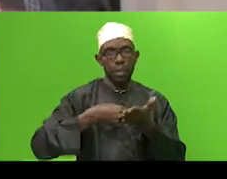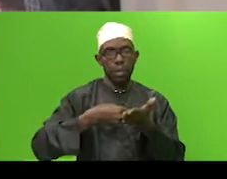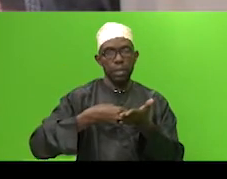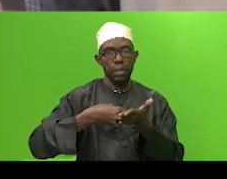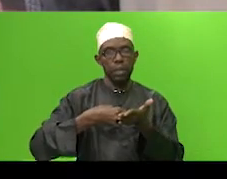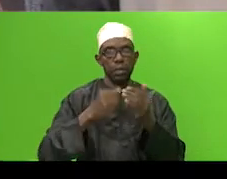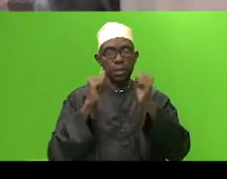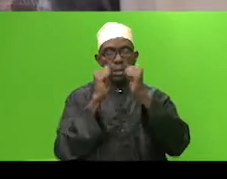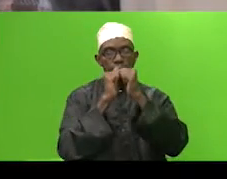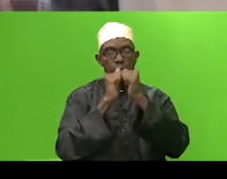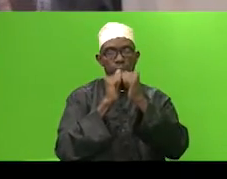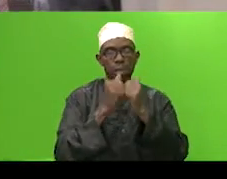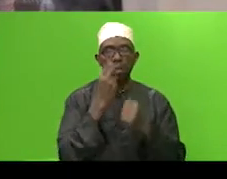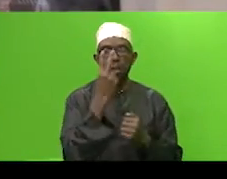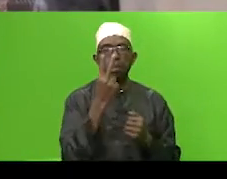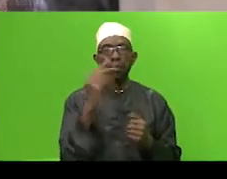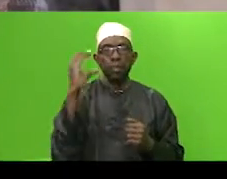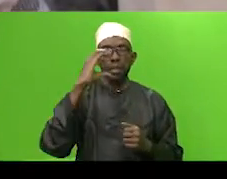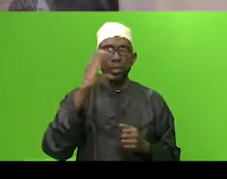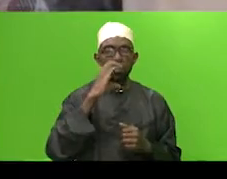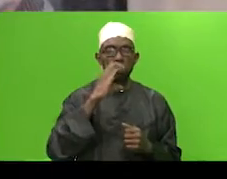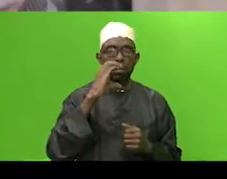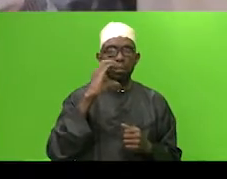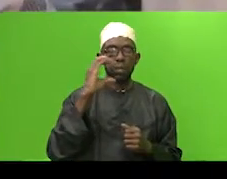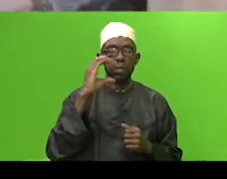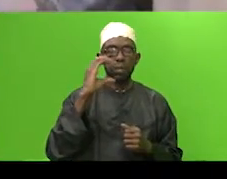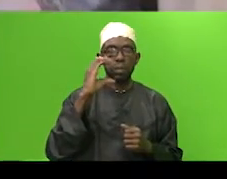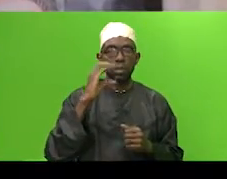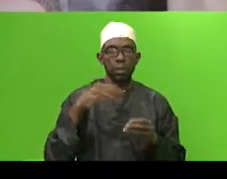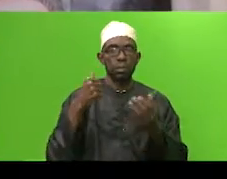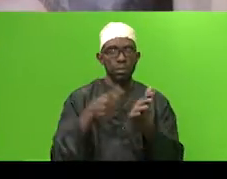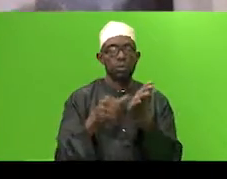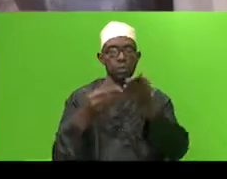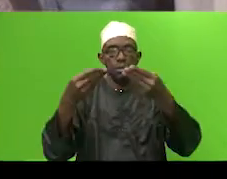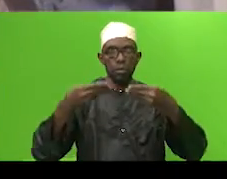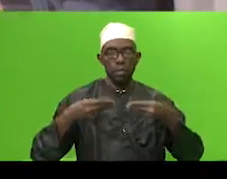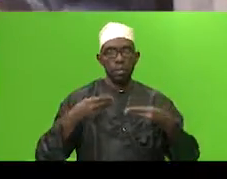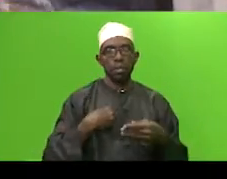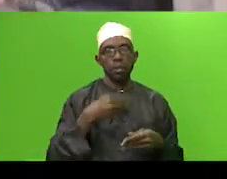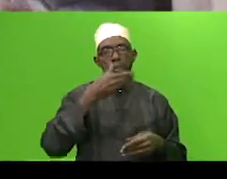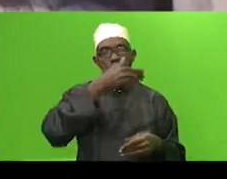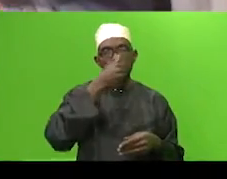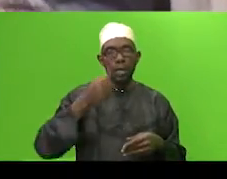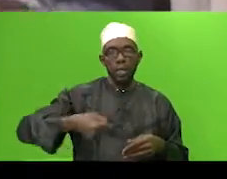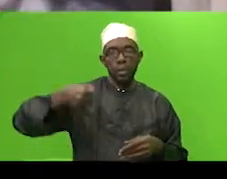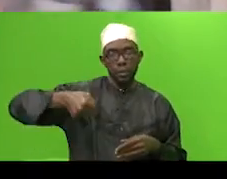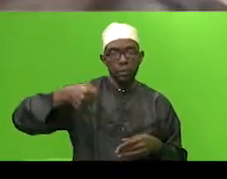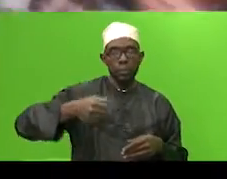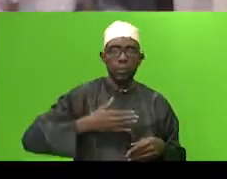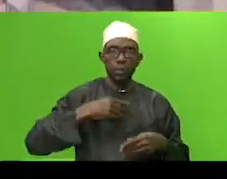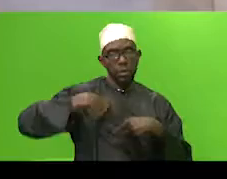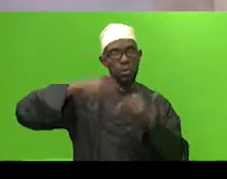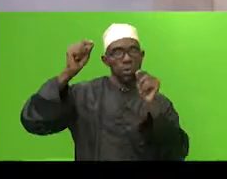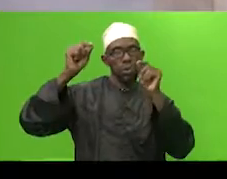niuze 10. Sasa unaona customer hapo tena ana analete shida. Anaona badali tu nichukue mbe yangu na niende